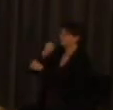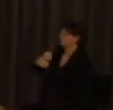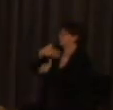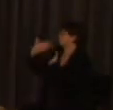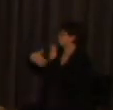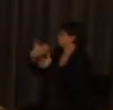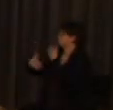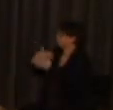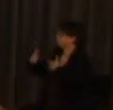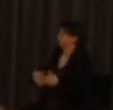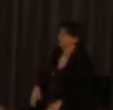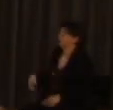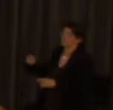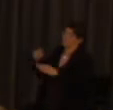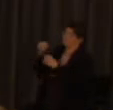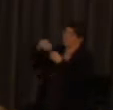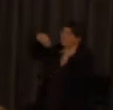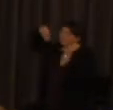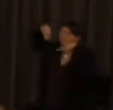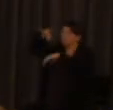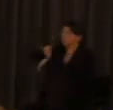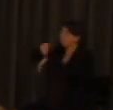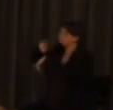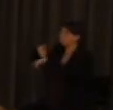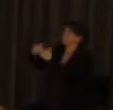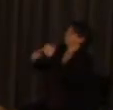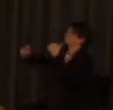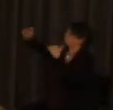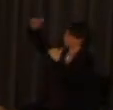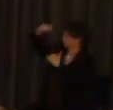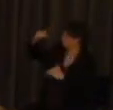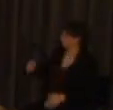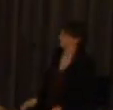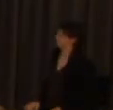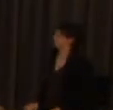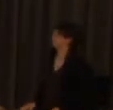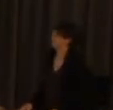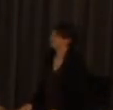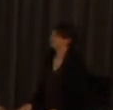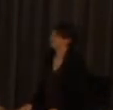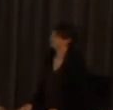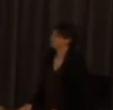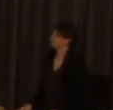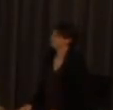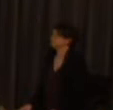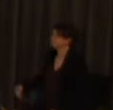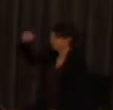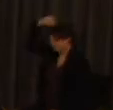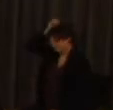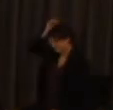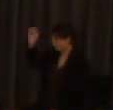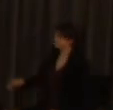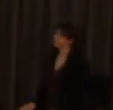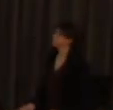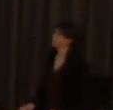ara ha fet molts estudis, és doctorat, és un doctor, el seu nom és